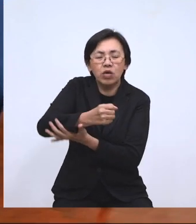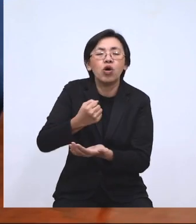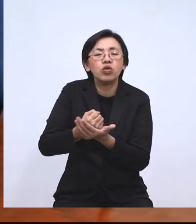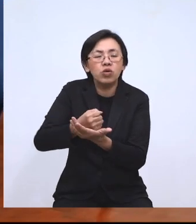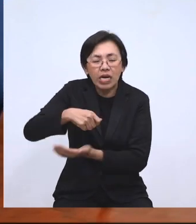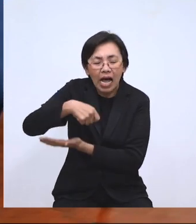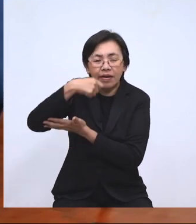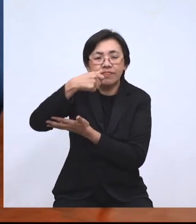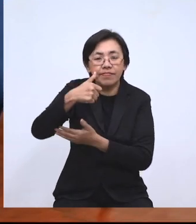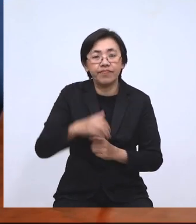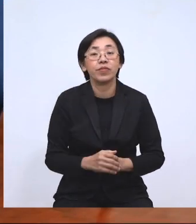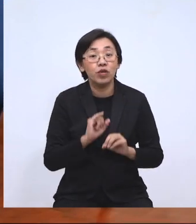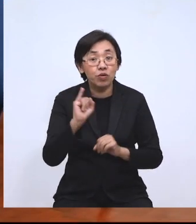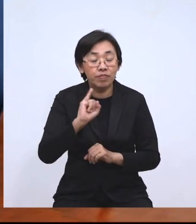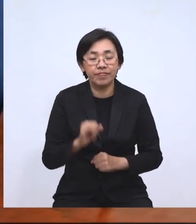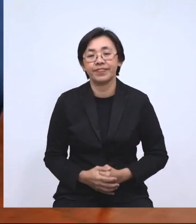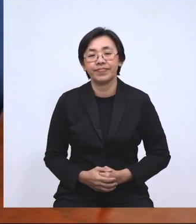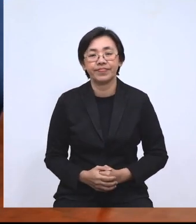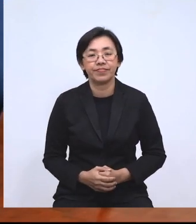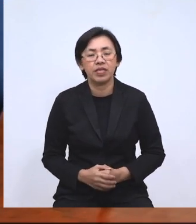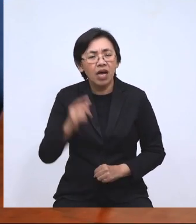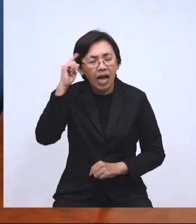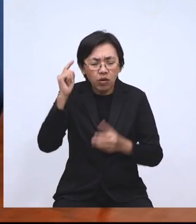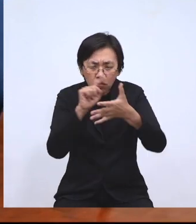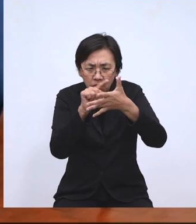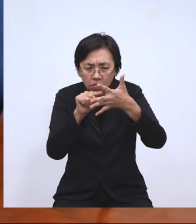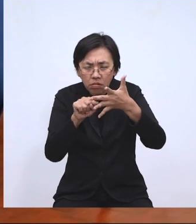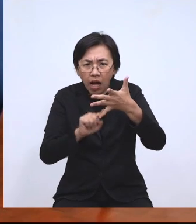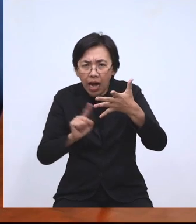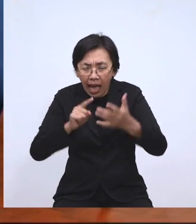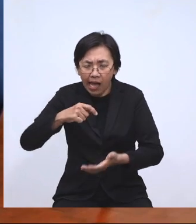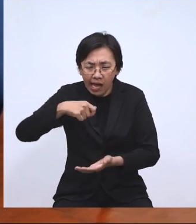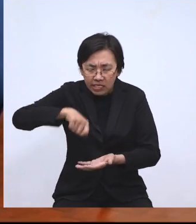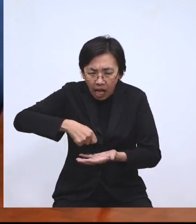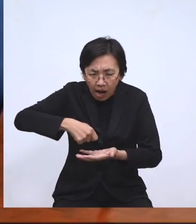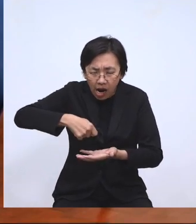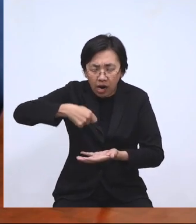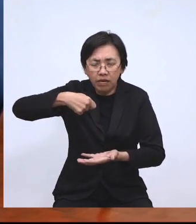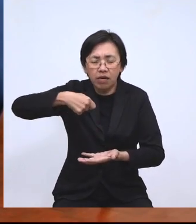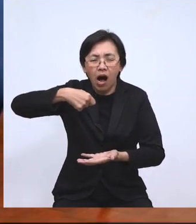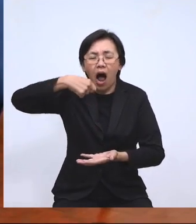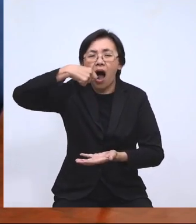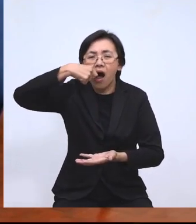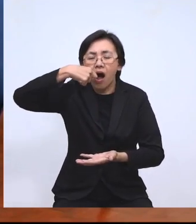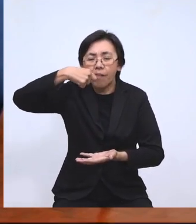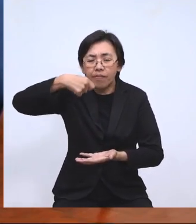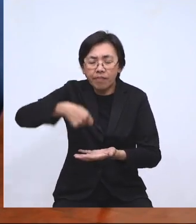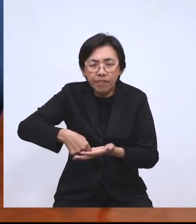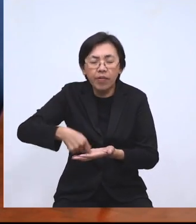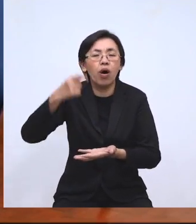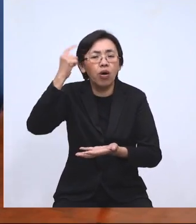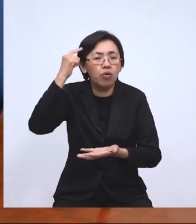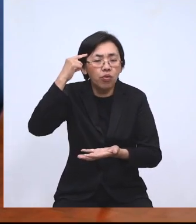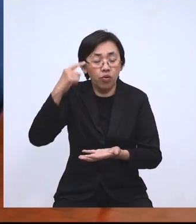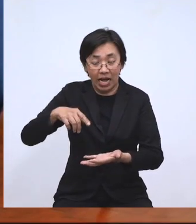ยน้องเยอะประมาณนึงหน่อยถูกไหมคะคุณแม่ ค่ะให้เขารู้ขั้นตอนก่อนค่ะครู ค่ะ ที่ครูเคยบอกนะคะว่าให้น้องรู้